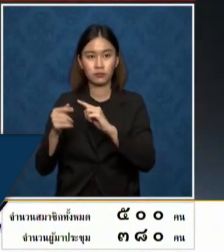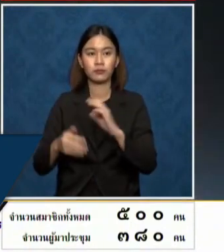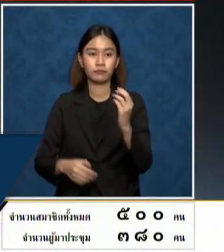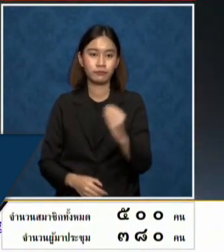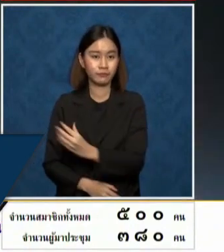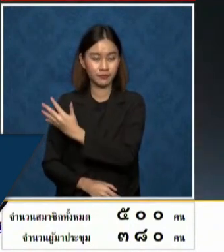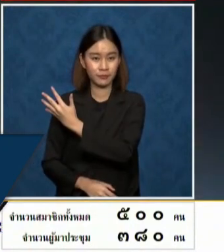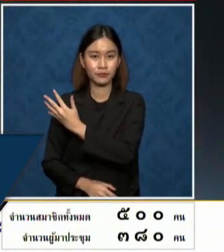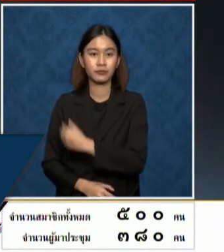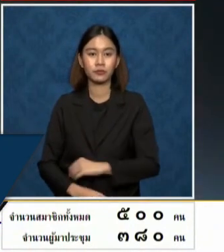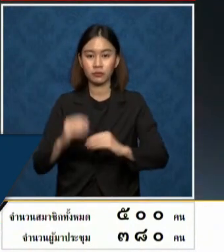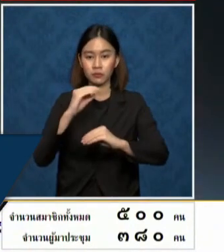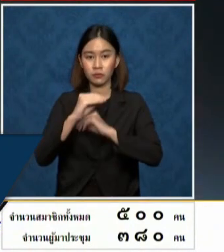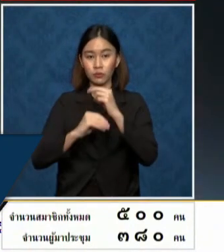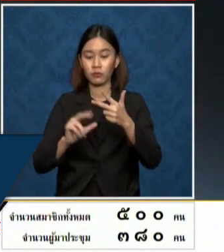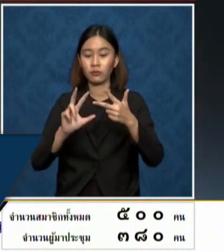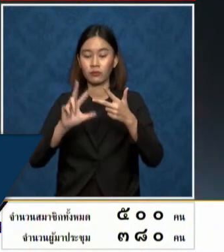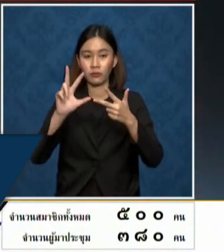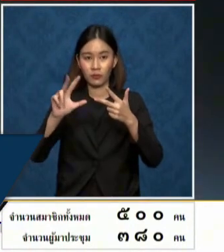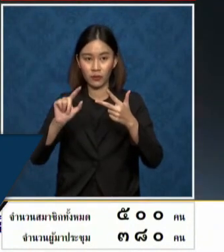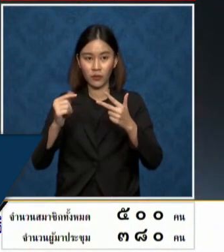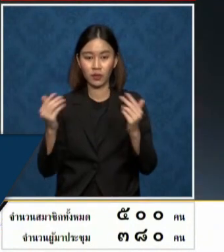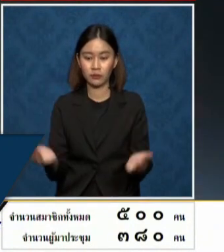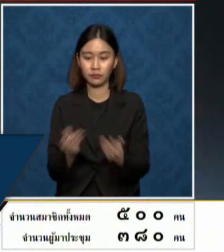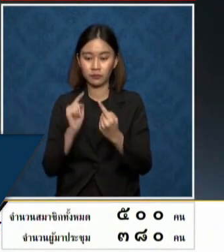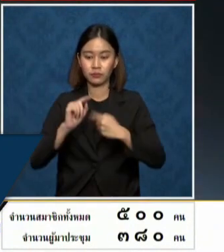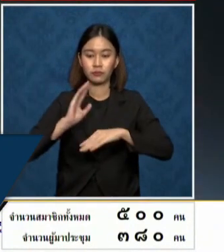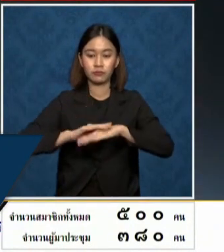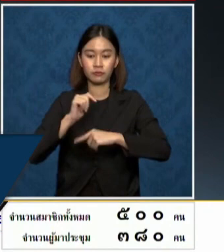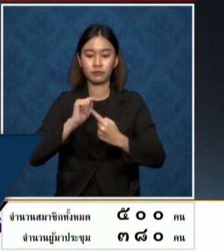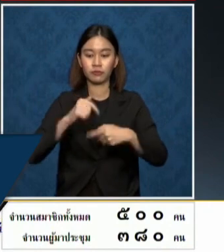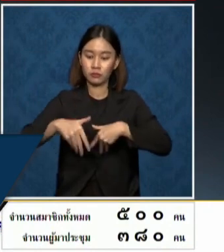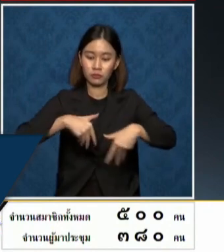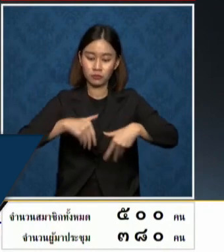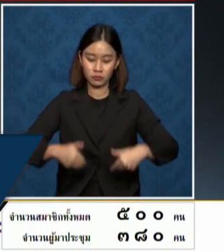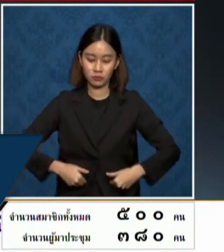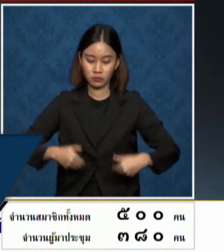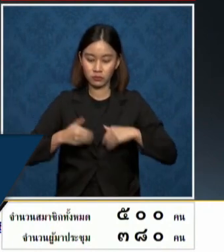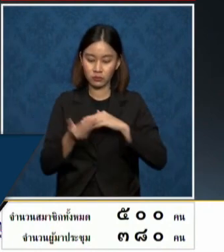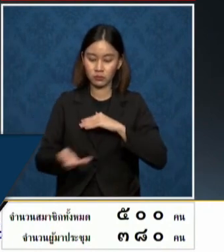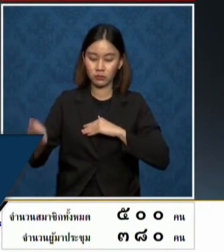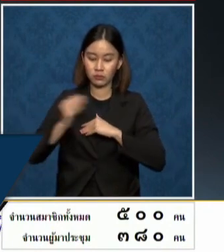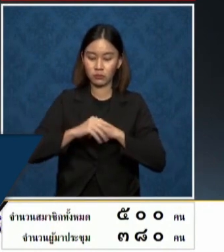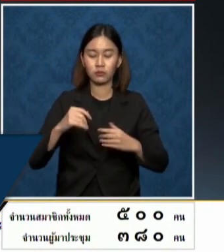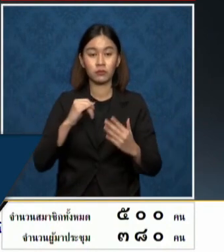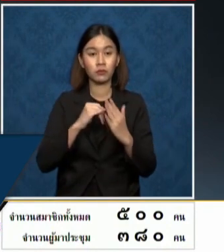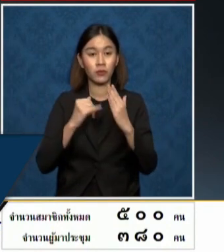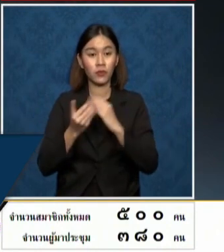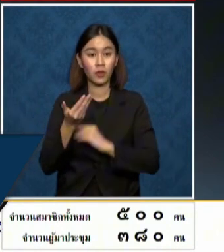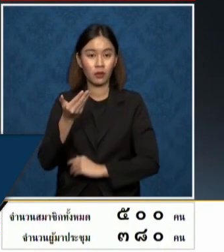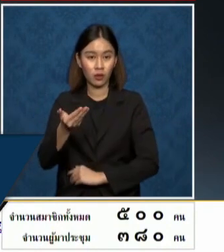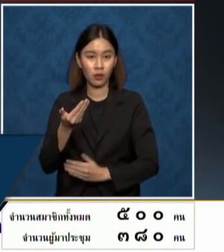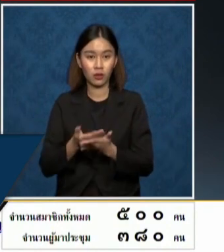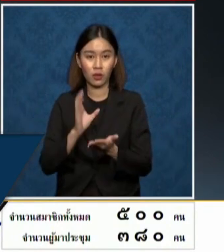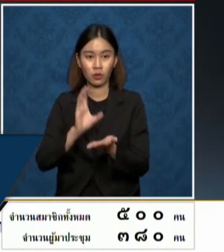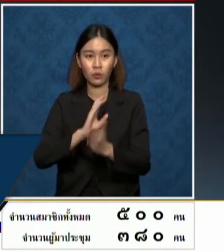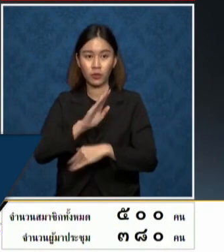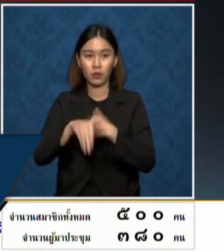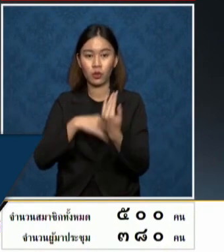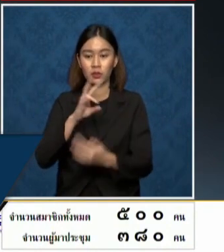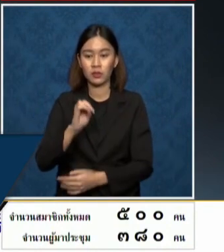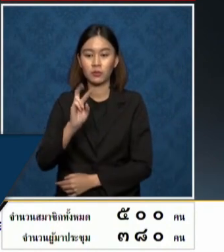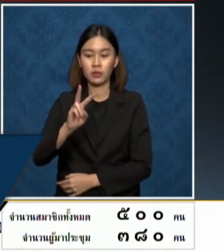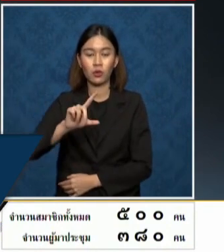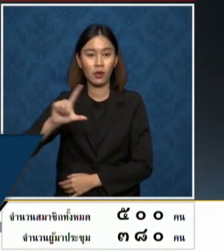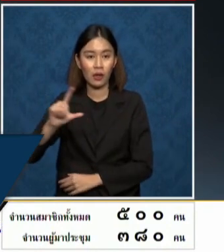ด้วยครับโครงการที่ 3นี่แหละครับเสริมสร้างศักยภาพด้านชุมชนและวิถีชีวิตในพื้นที่ขอรับงบรวม 72ล้าน